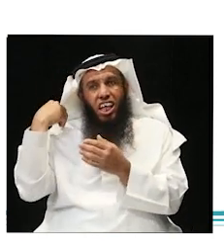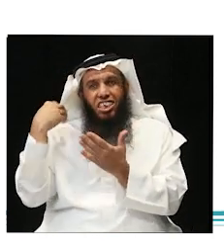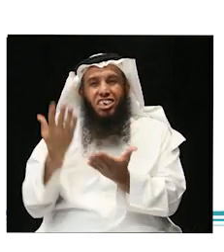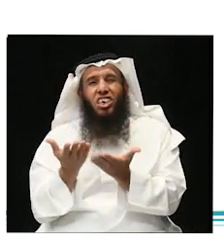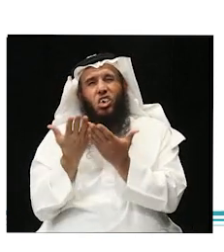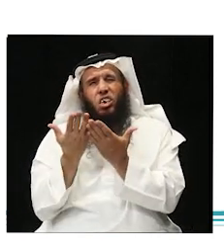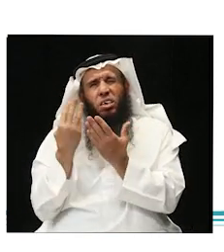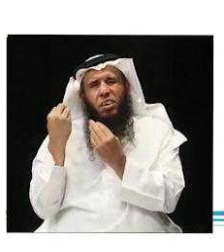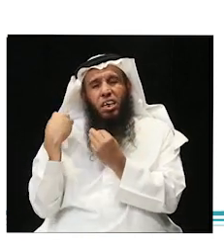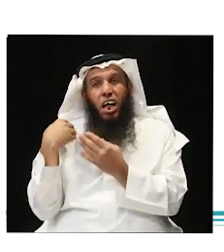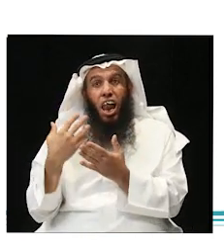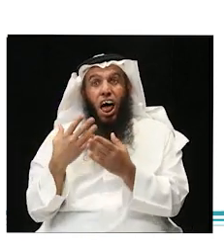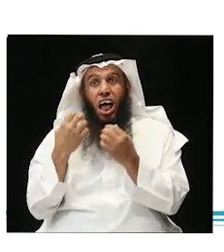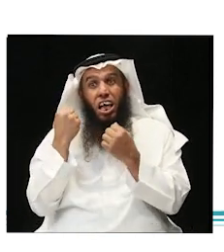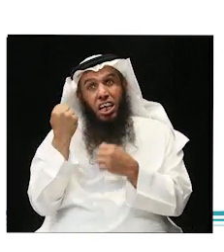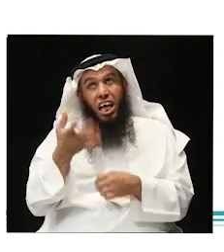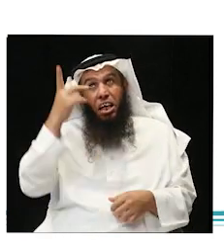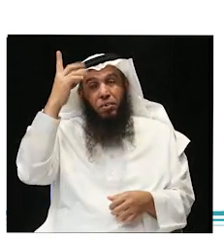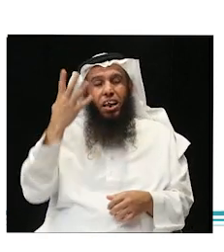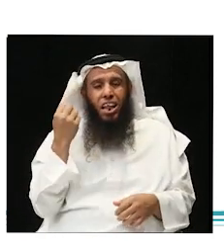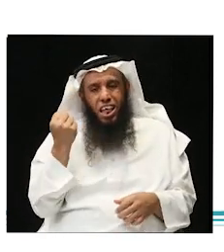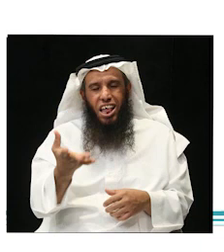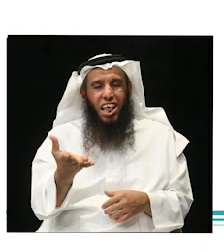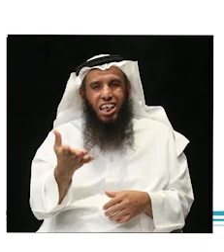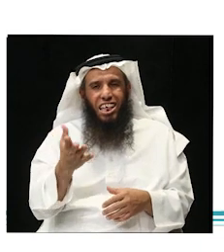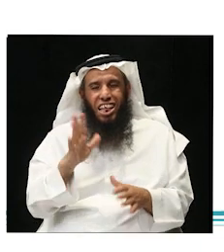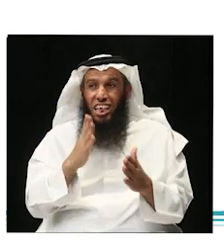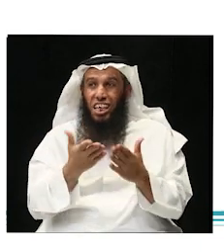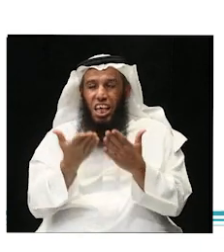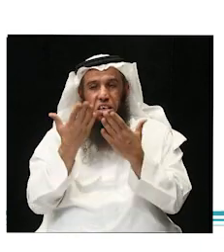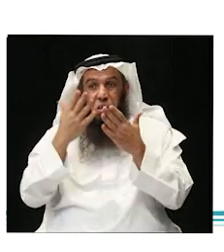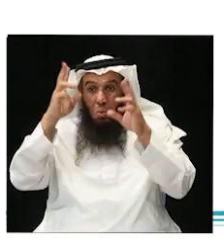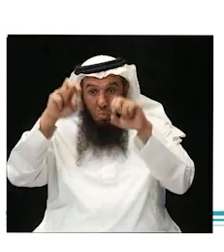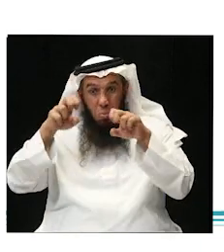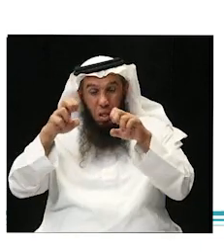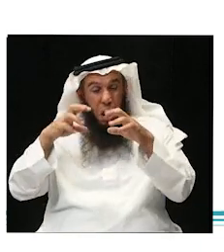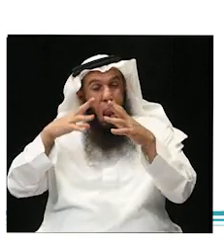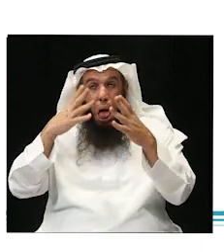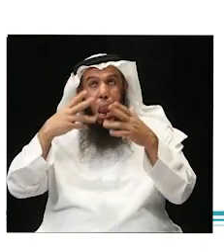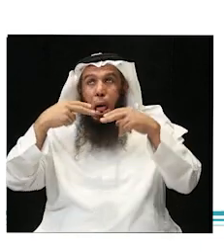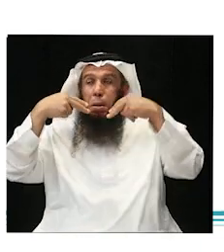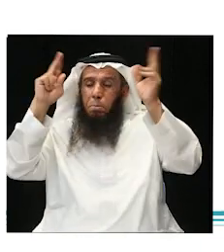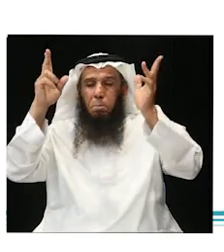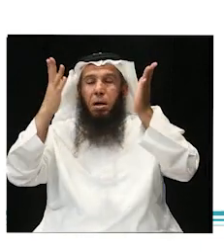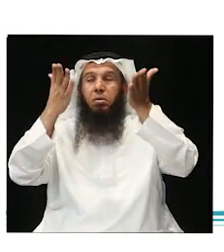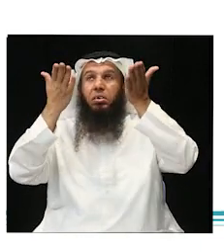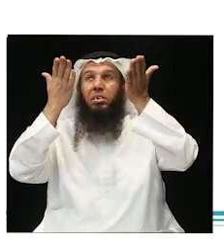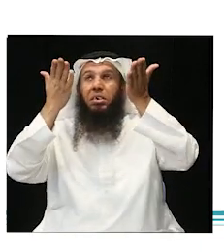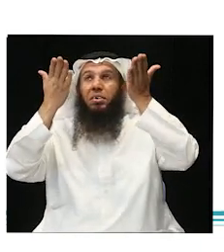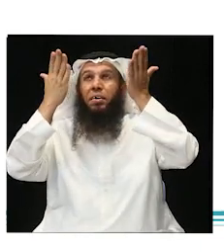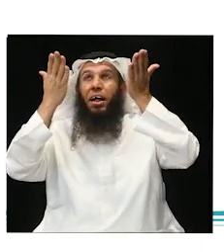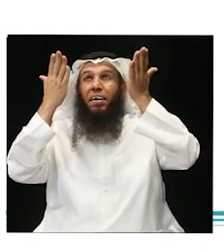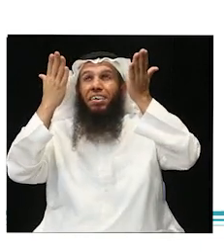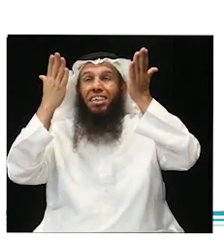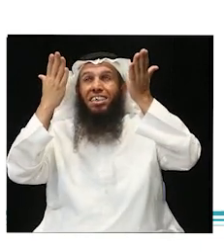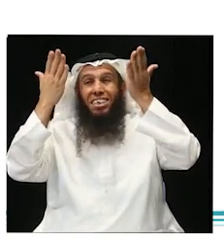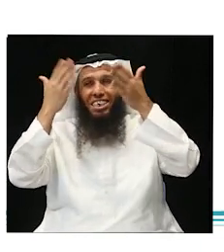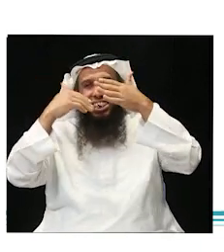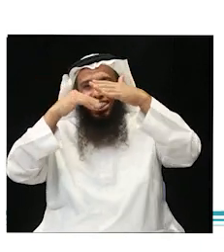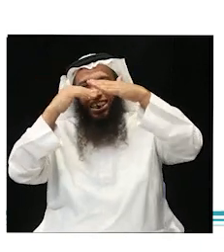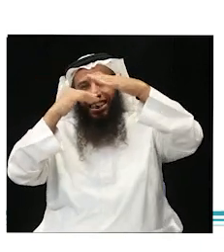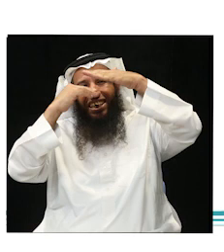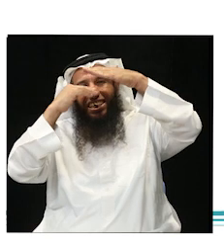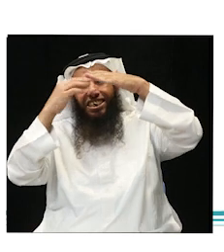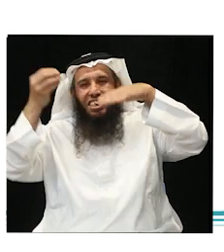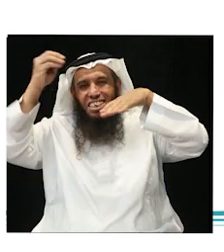كلما إنسان قرب لله سبحانه وتعالى كلما زاد أمنا واطمئنانا وسلامه. سنأخذ هذا الدرس في آخر شيء في التوكل على